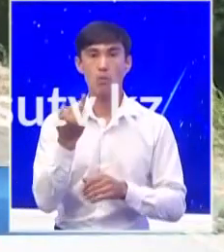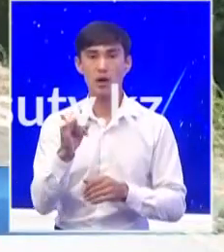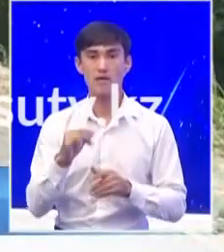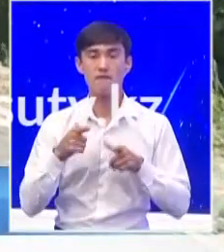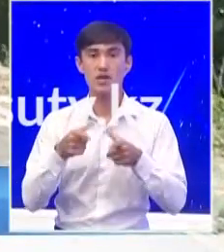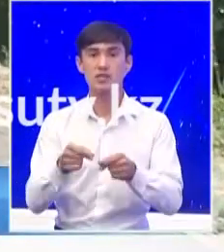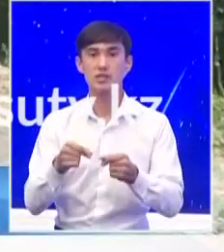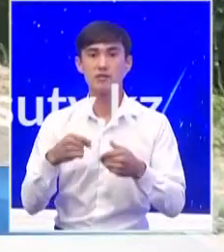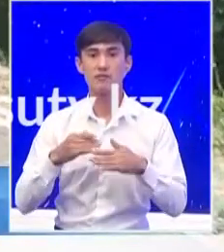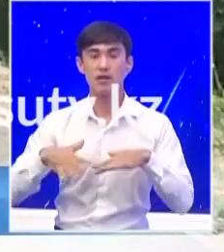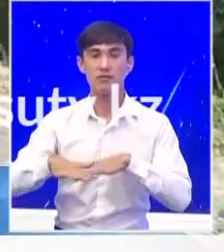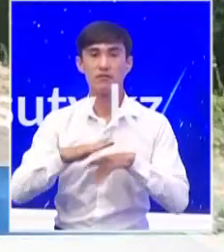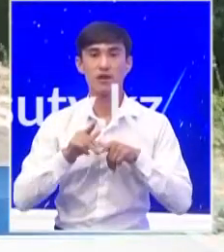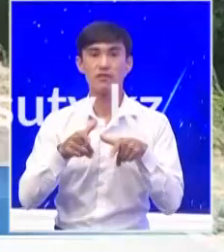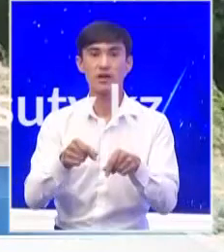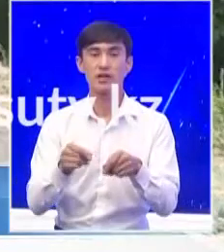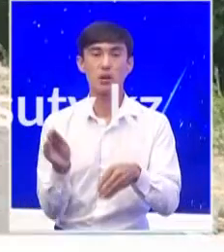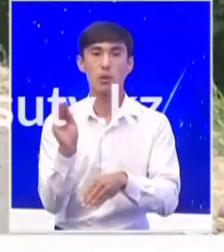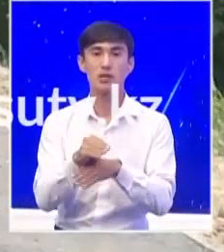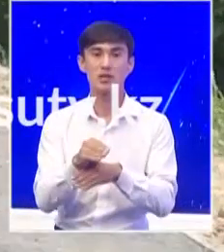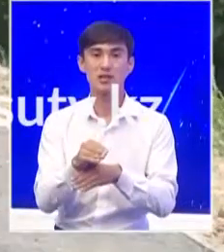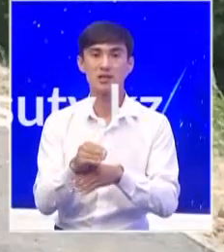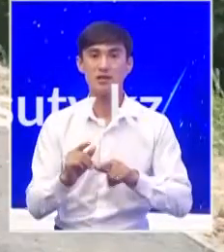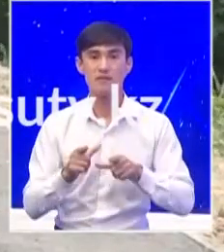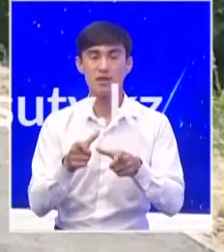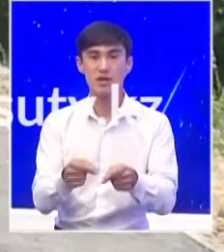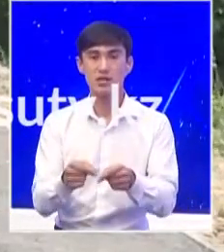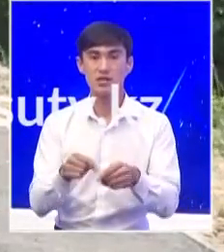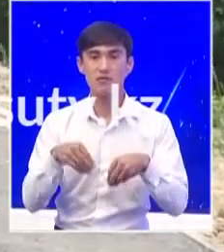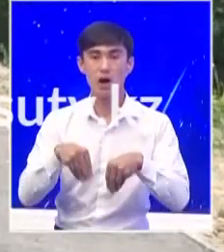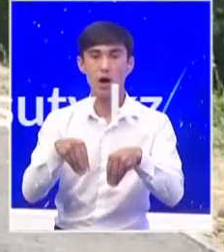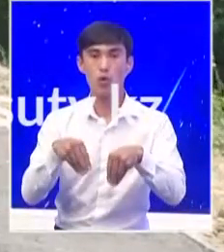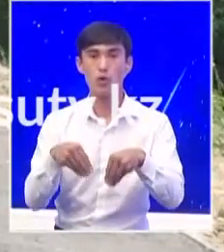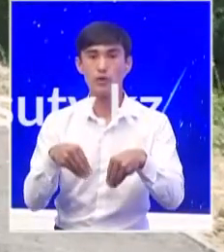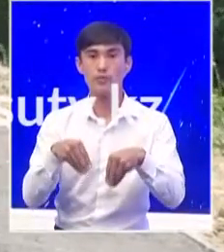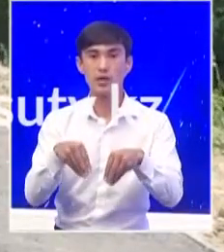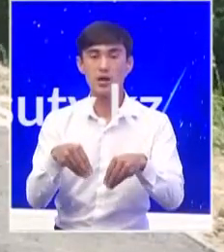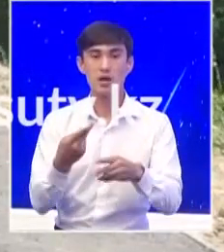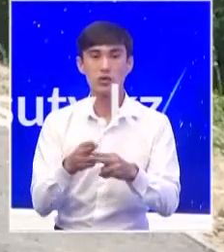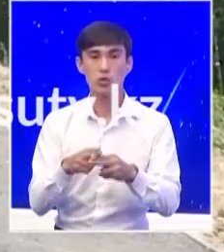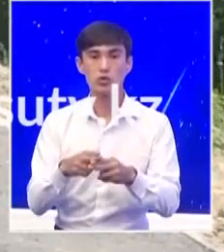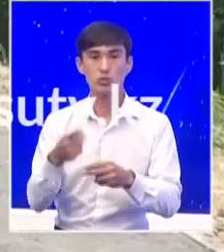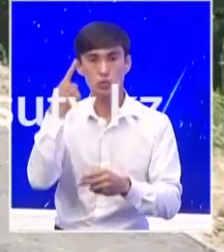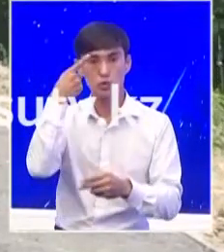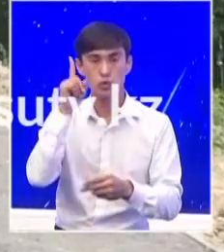въезды во дворы, дополнительные въезды в огороды, это тоже учтено.